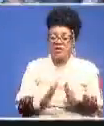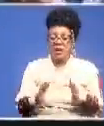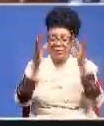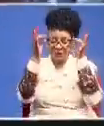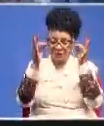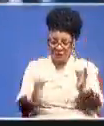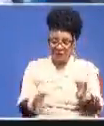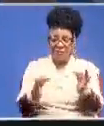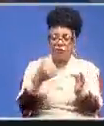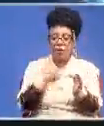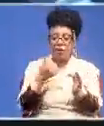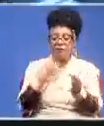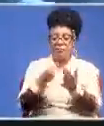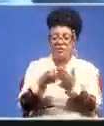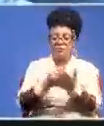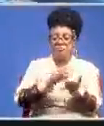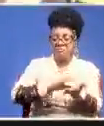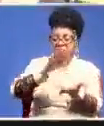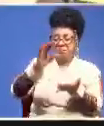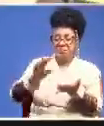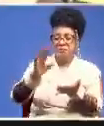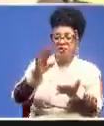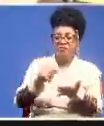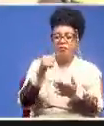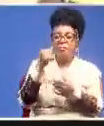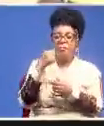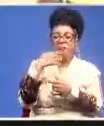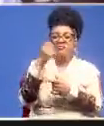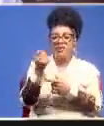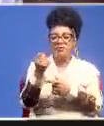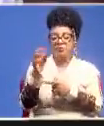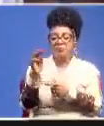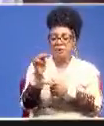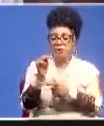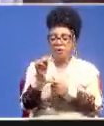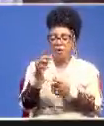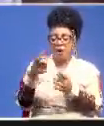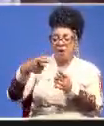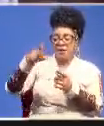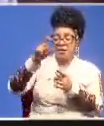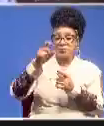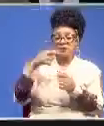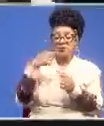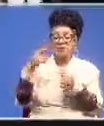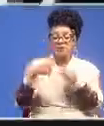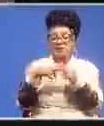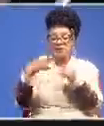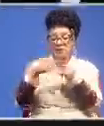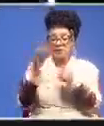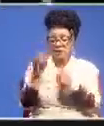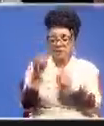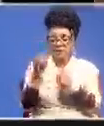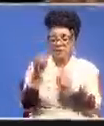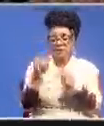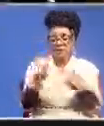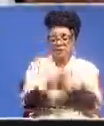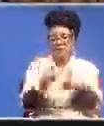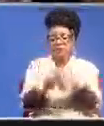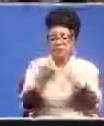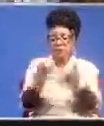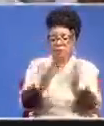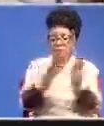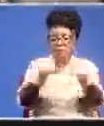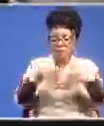kuongeza kiwango cha fedha kutoka milioni 500 hadi milioni 780 kama njia mojawapo ya